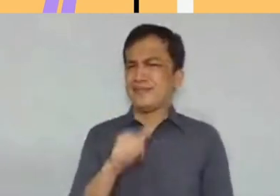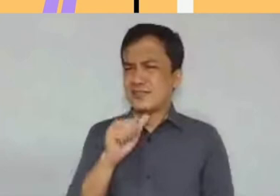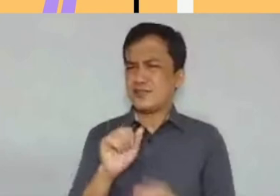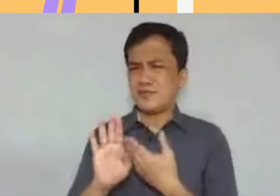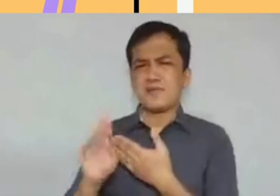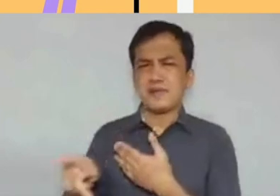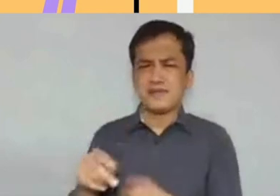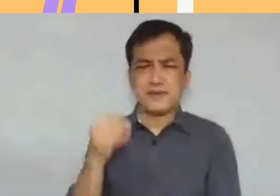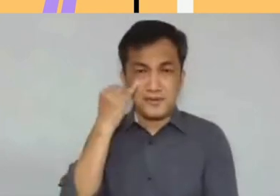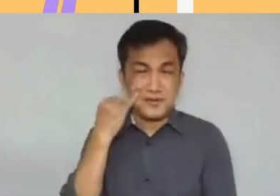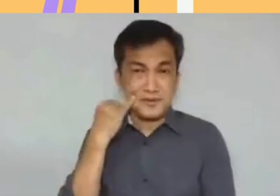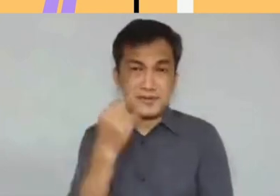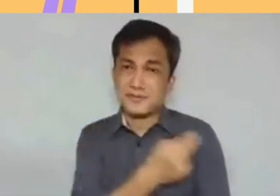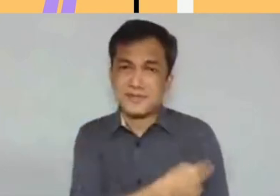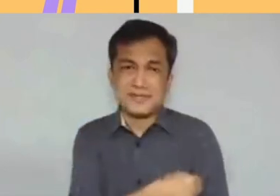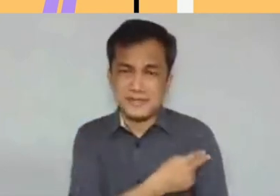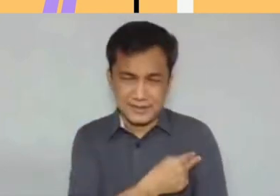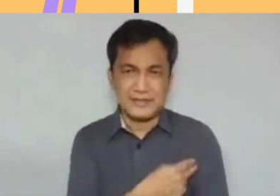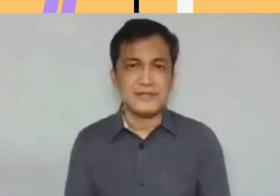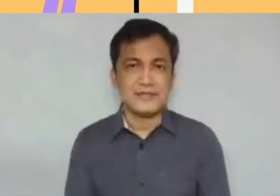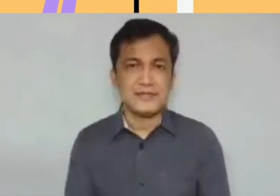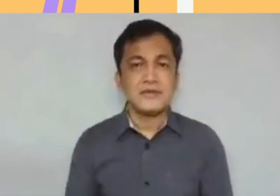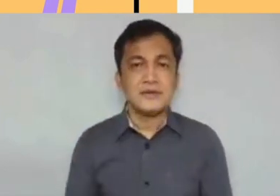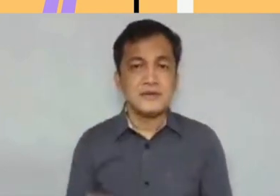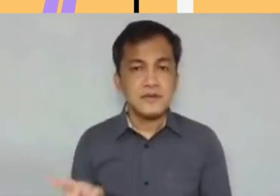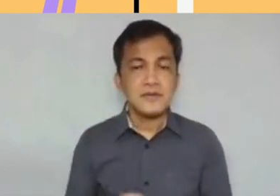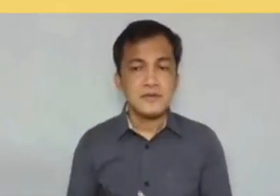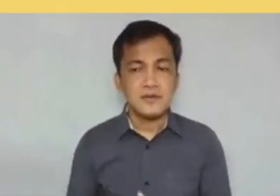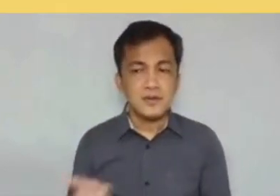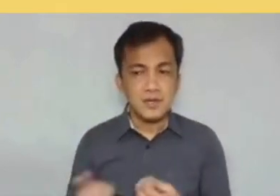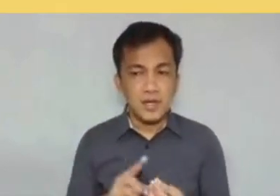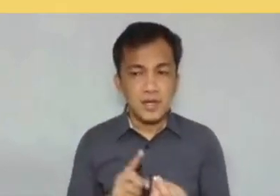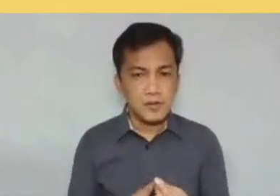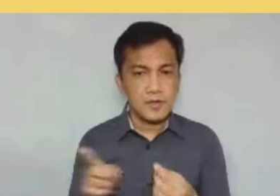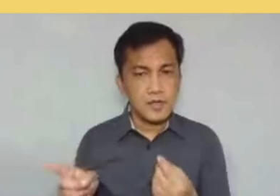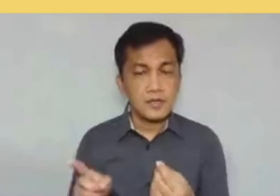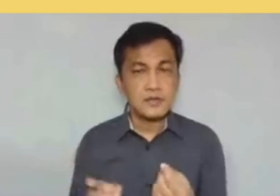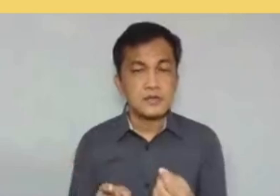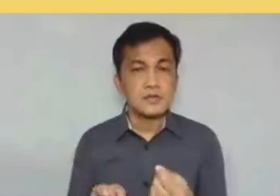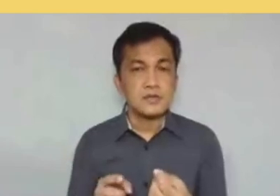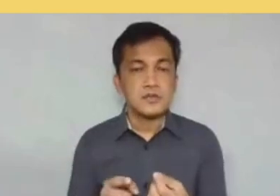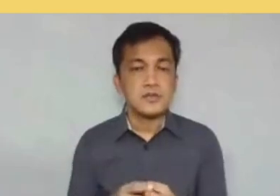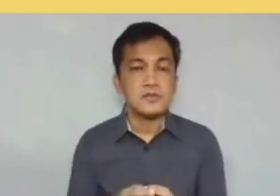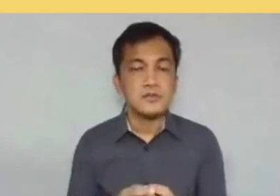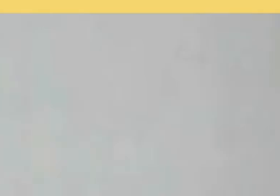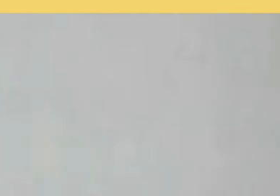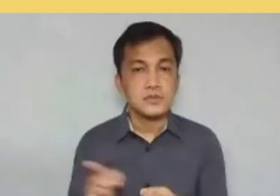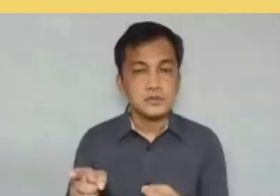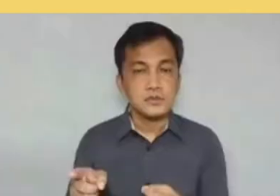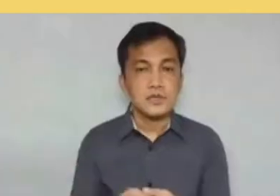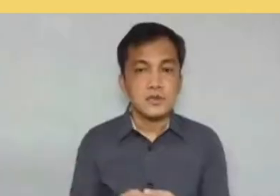ospital ng probinsya para sa follow-up sa mga espesyalista. Ang HCPN at ang DUH ay